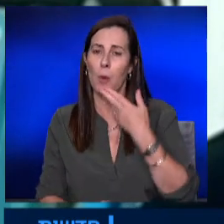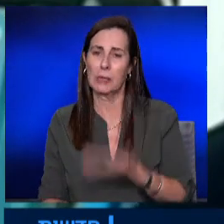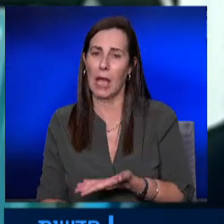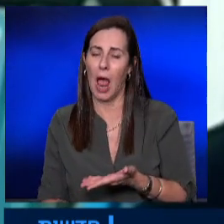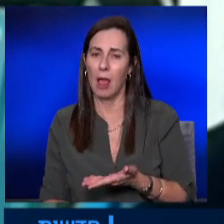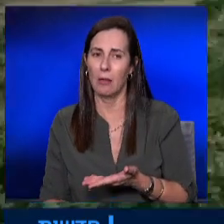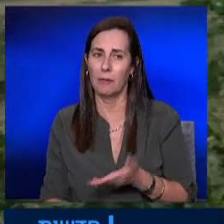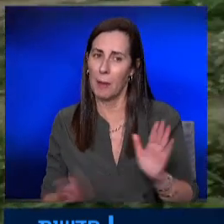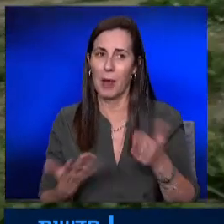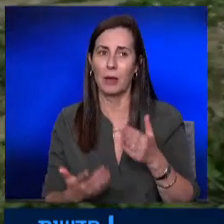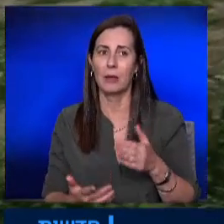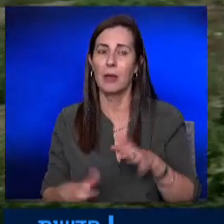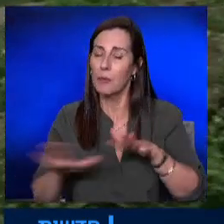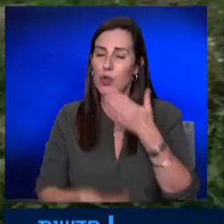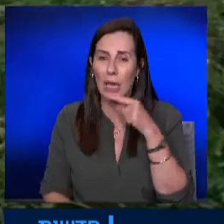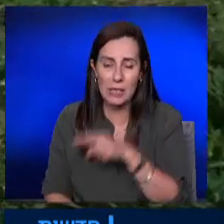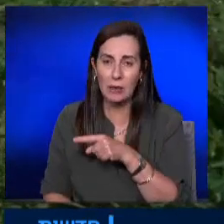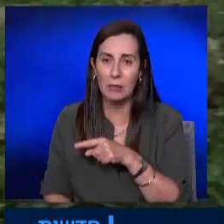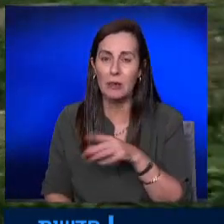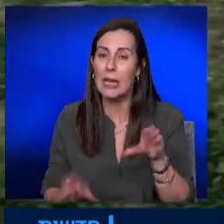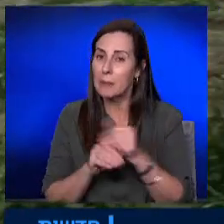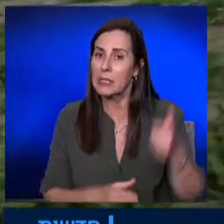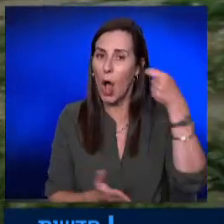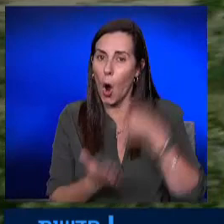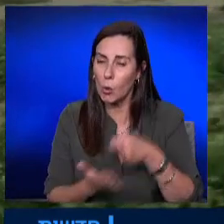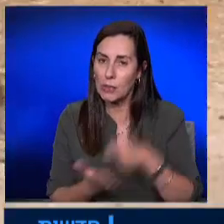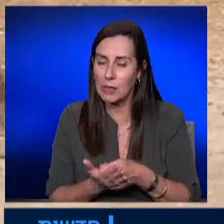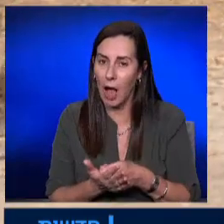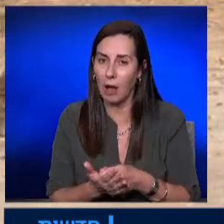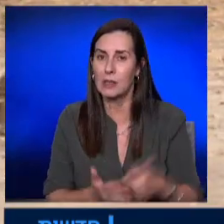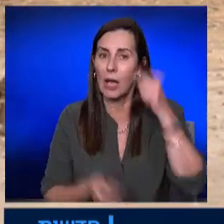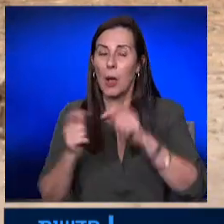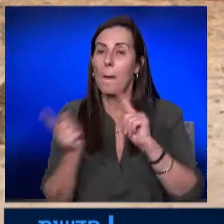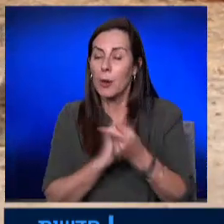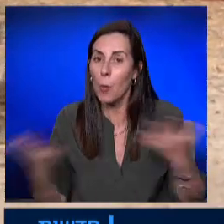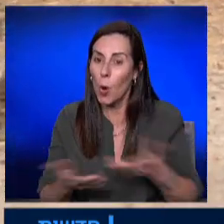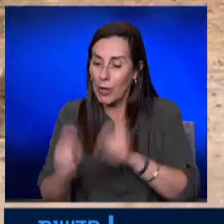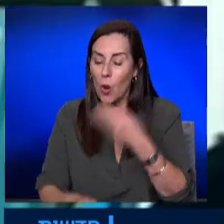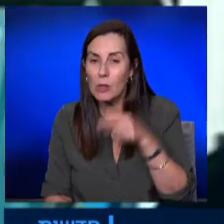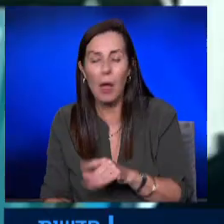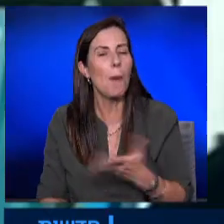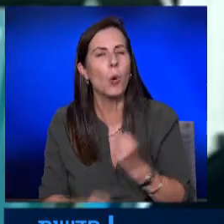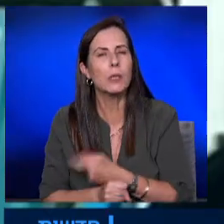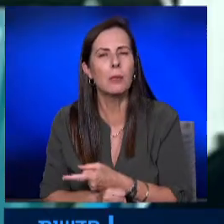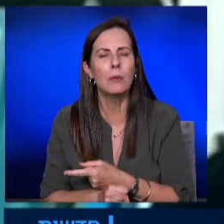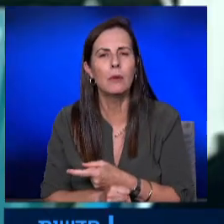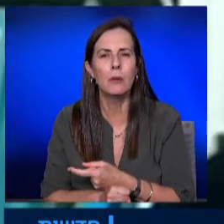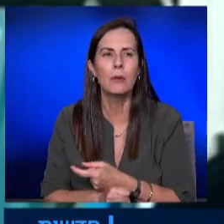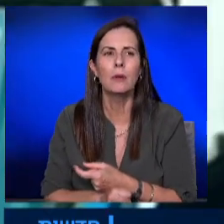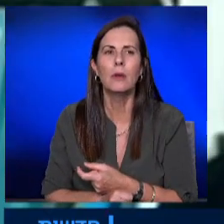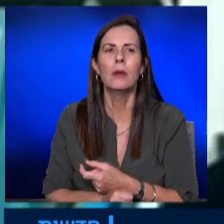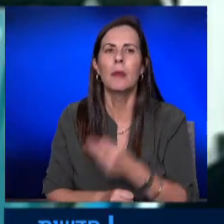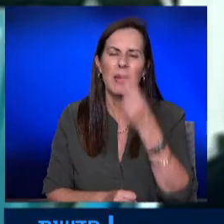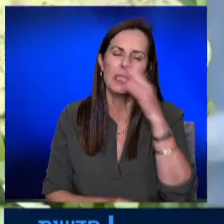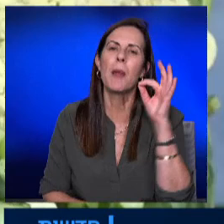ודי מהר, וממשלת ישראל, בראשות שר האוצר וצער החקלאות, במקום לעודד את החקלאות הישראלית, מנסים בכמעט כל דרך